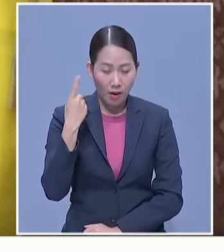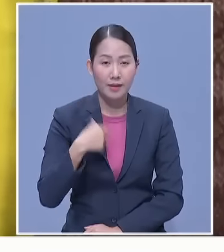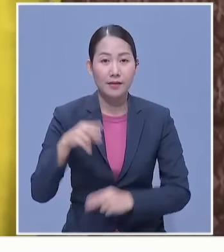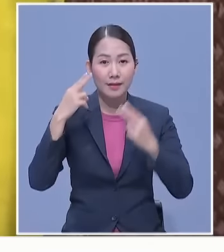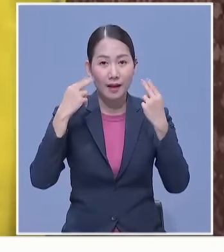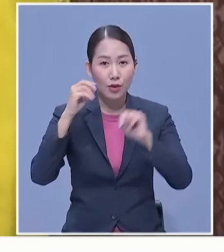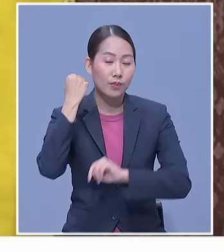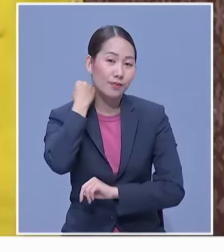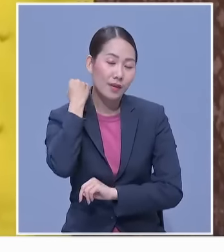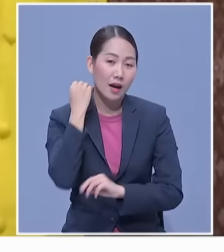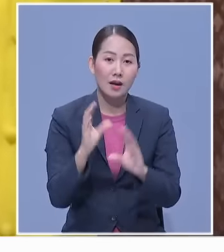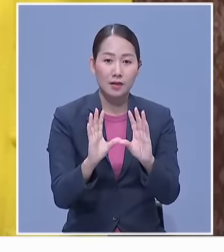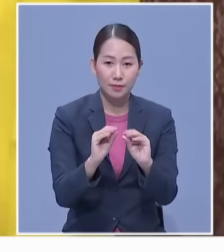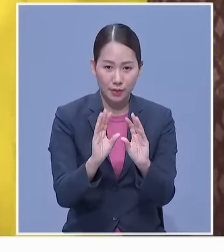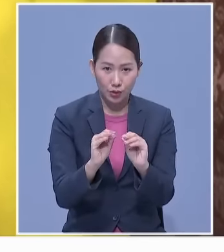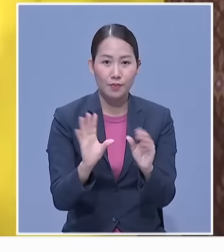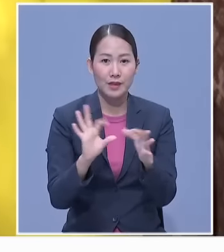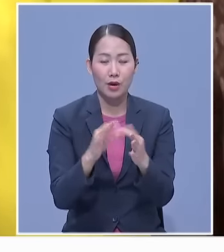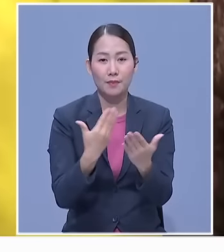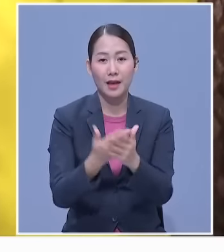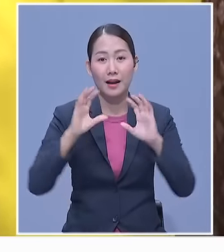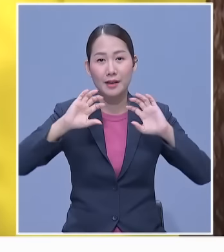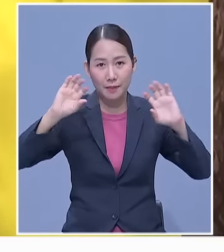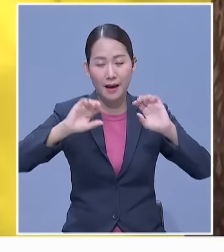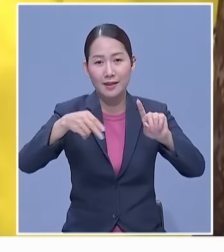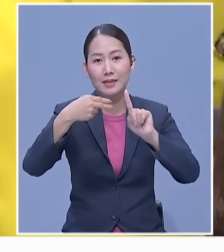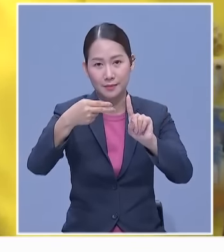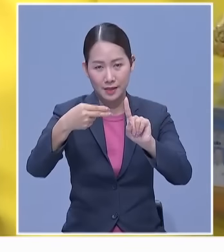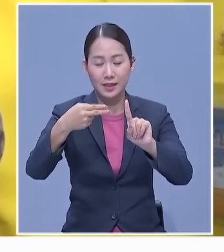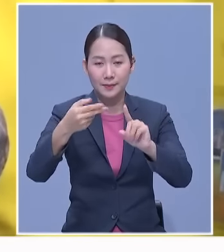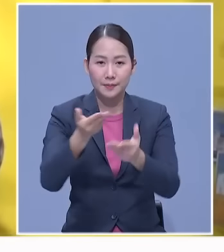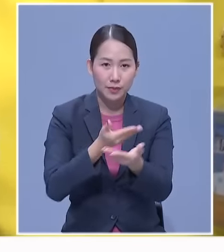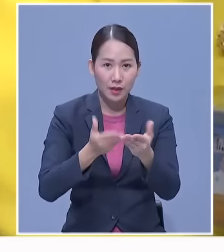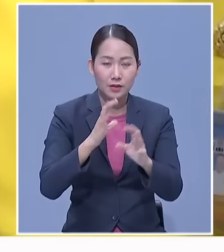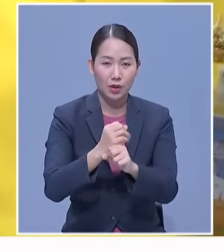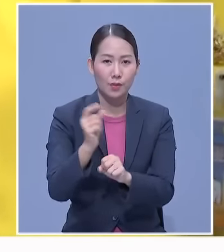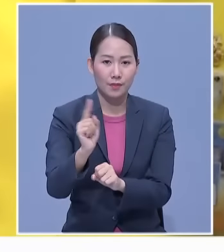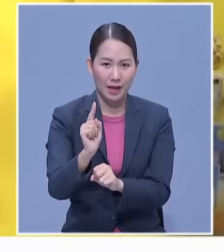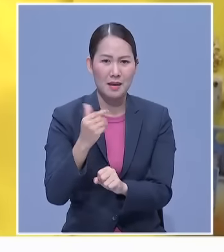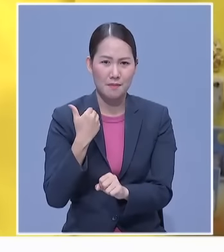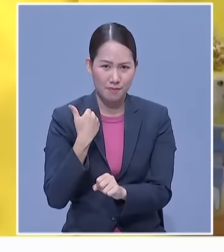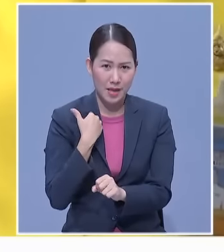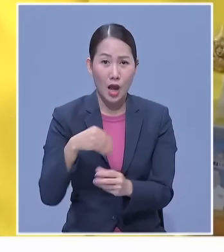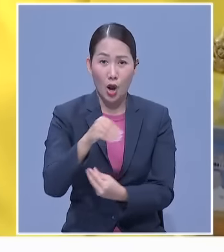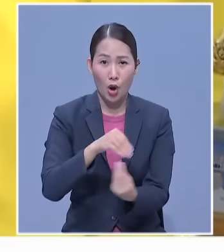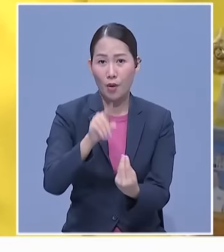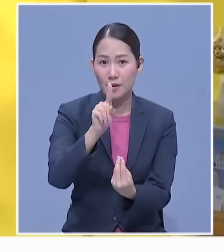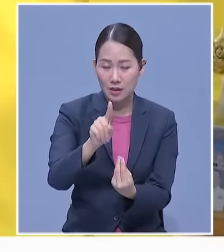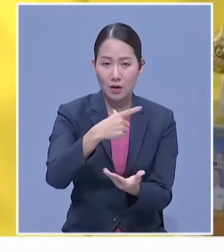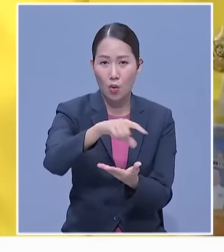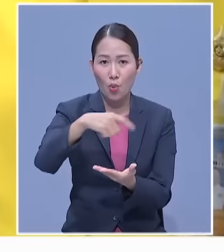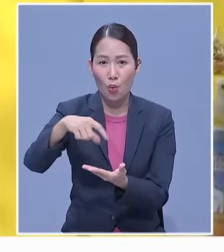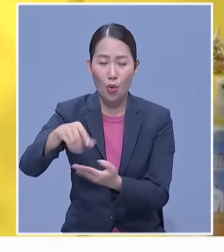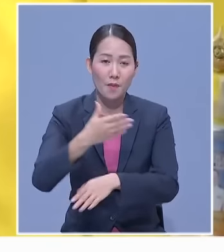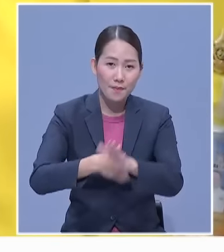เศรษฐกิจโดยบอกว่าเฟสแรกที่มีการโอนเงินกันไปแต่พบว่ายังมีหลายกลุ่มที่ยังไม่ได้รับเงินและมีการติดต่อเข้ามา